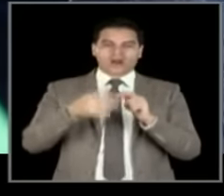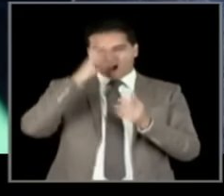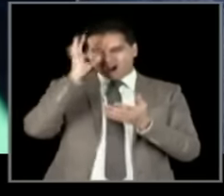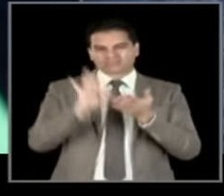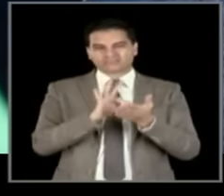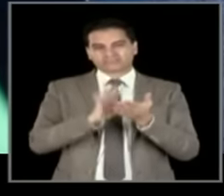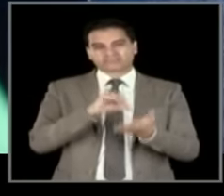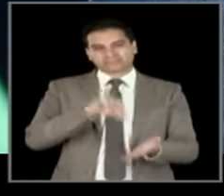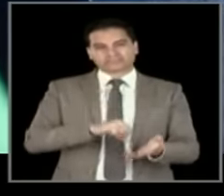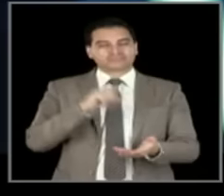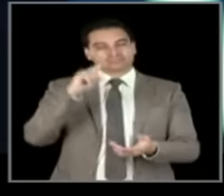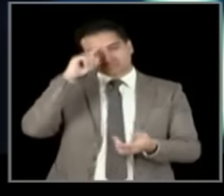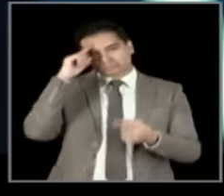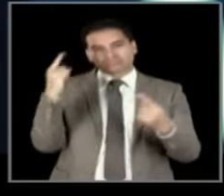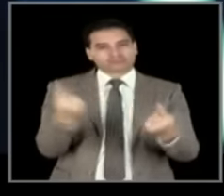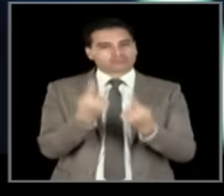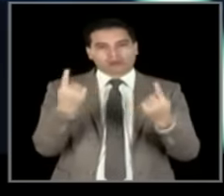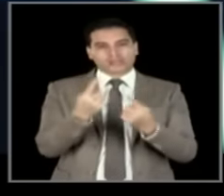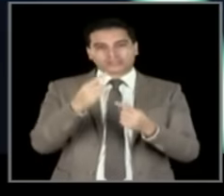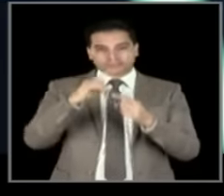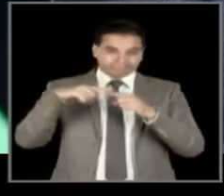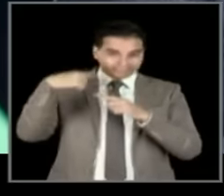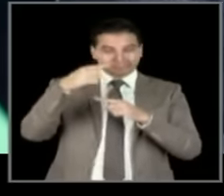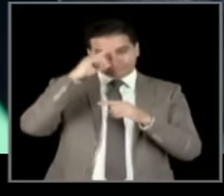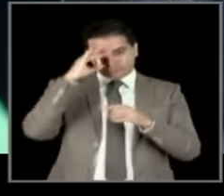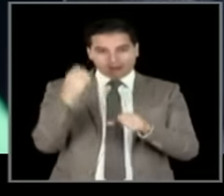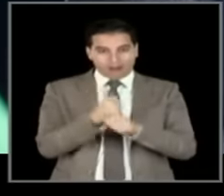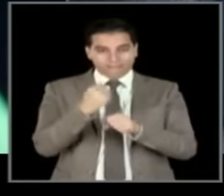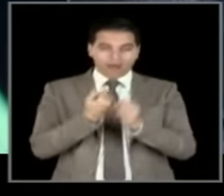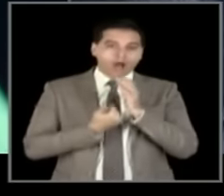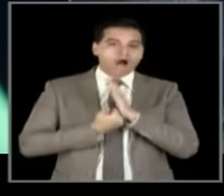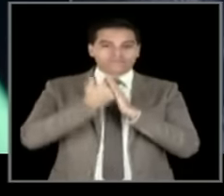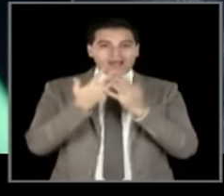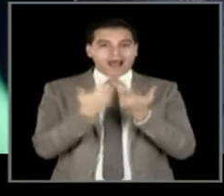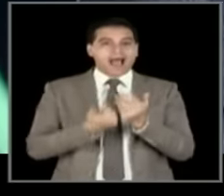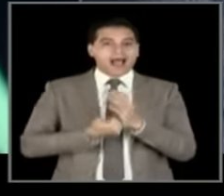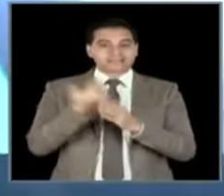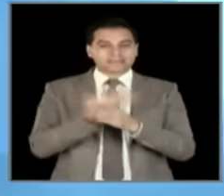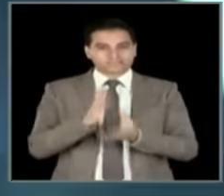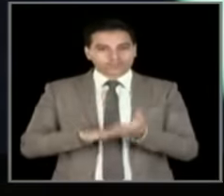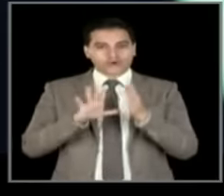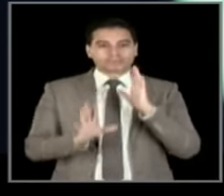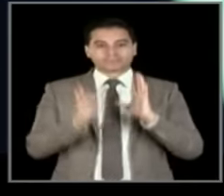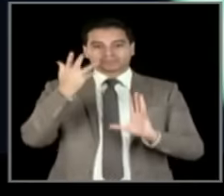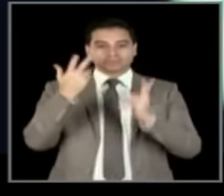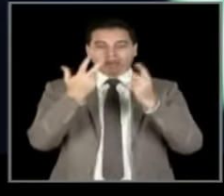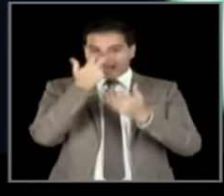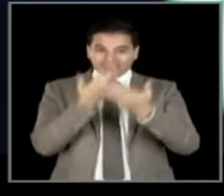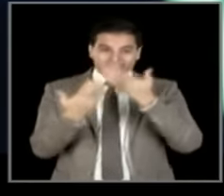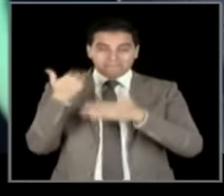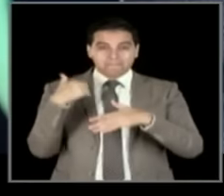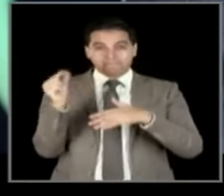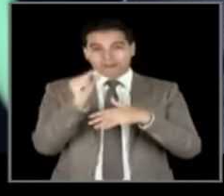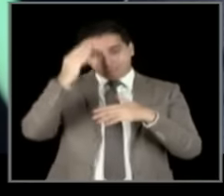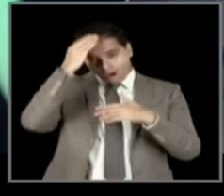إن إحنا نصعد لدور الثمانية إن شاء الله السيزون ده نأدي أداء أحسن ونقدر إن إحنا نتأهل كان نفسي أشارك في برنامج العباقرة